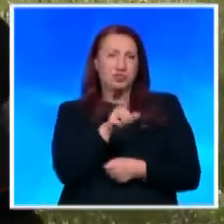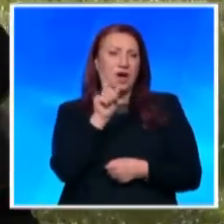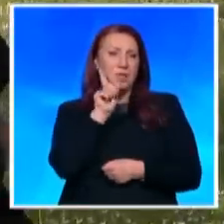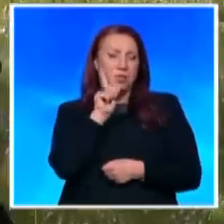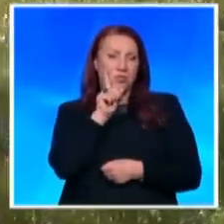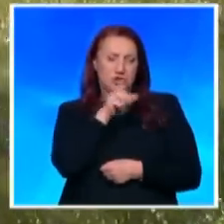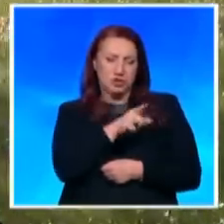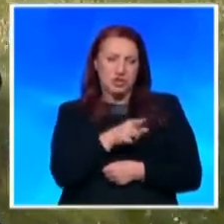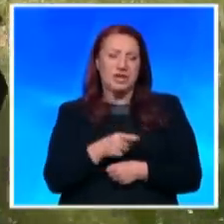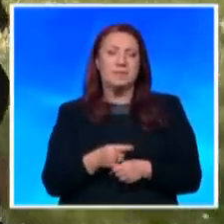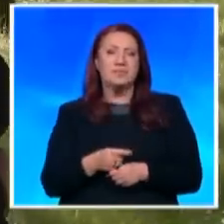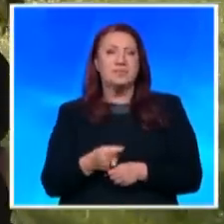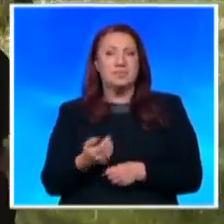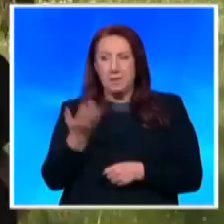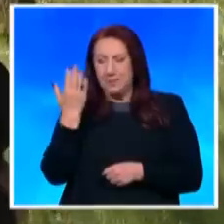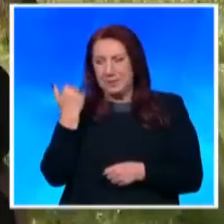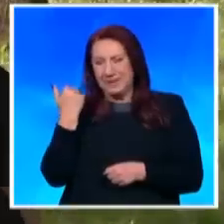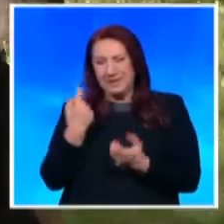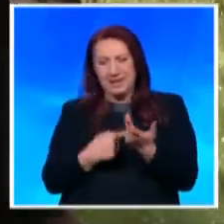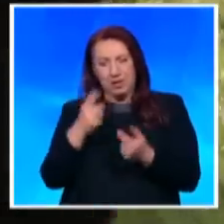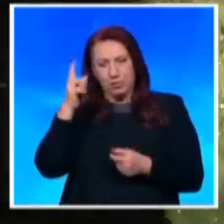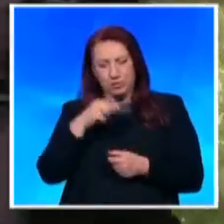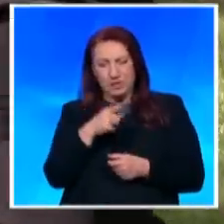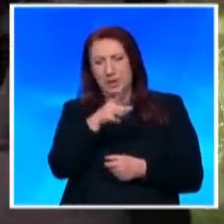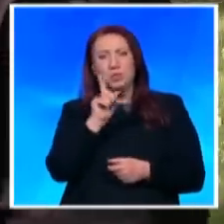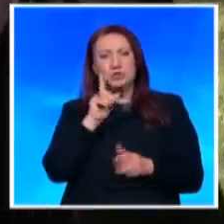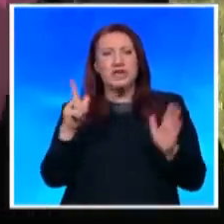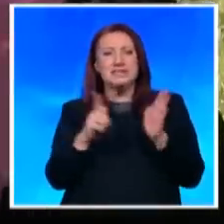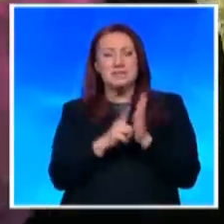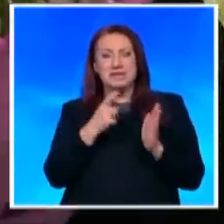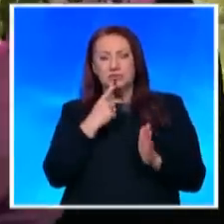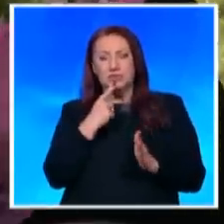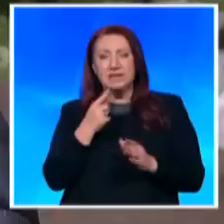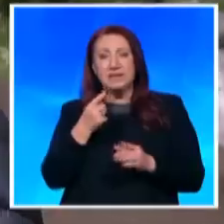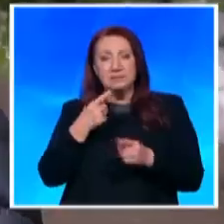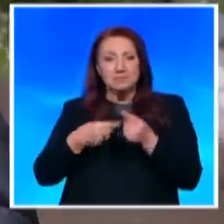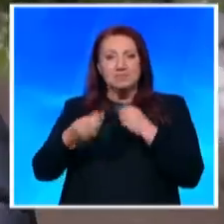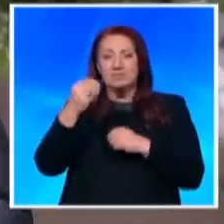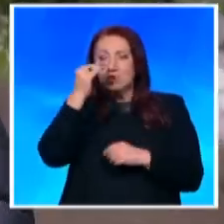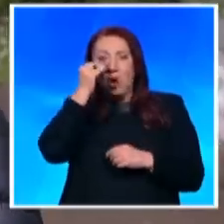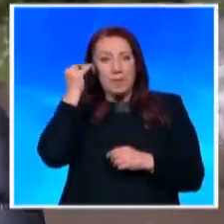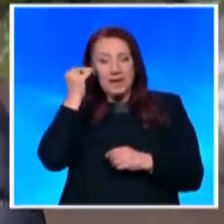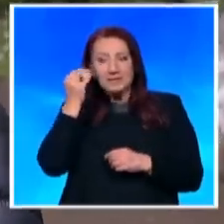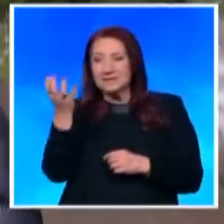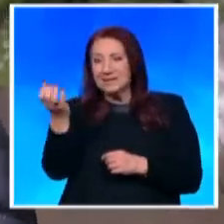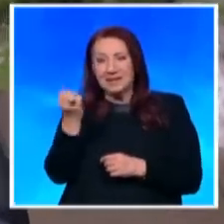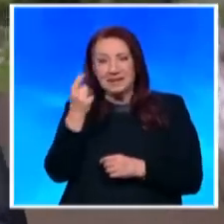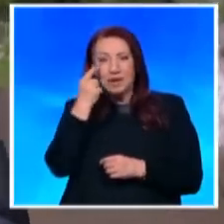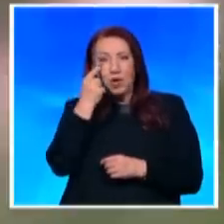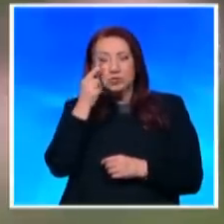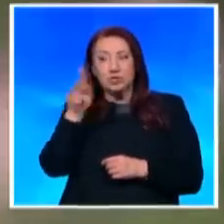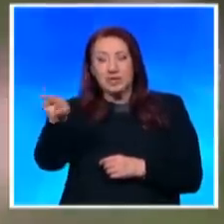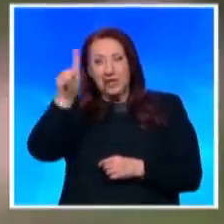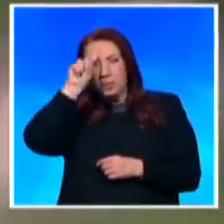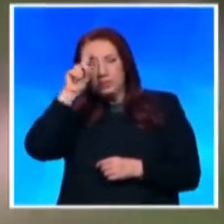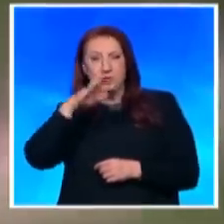Преди дни на 17-годишния Преслав му е присъдена една от роговиците на момичето, а днес е тук със семейството си, за да благодари